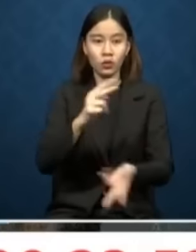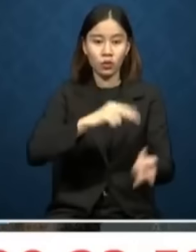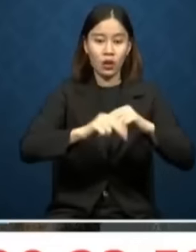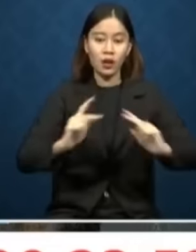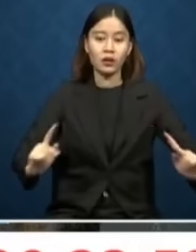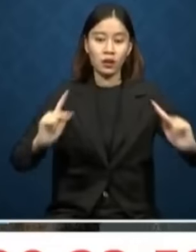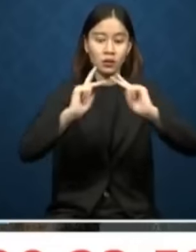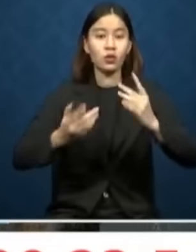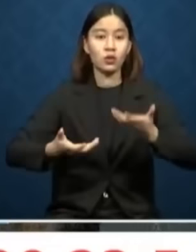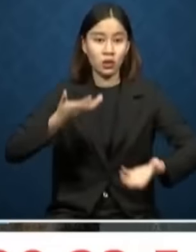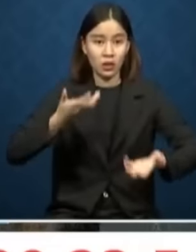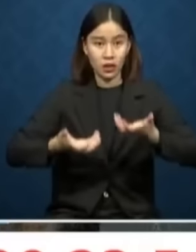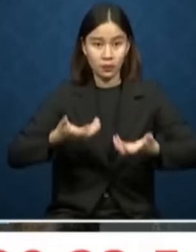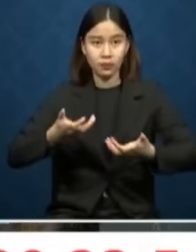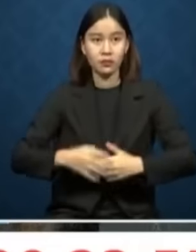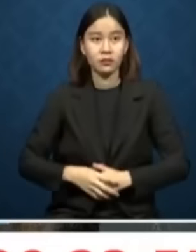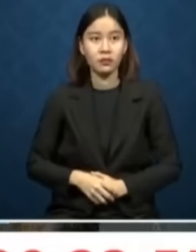ติธรรม